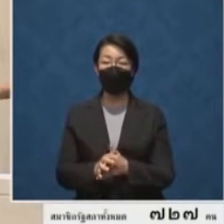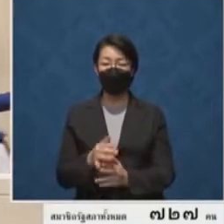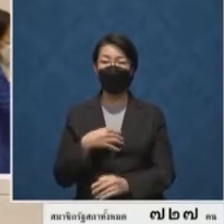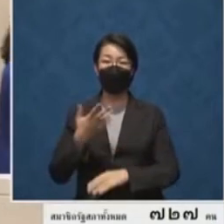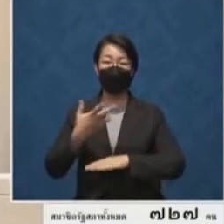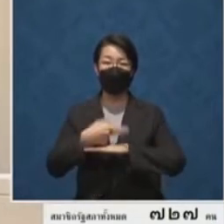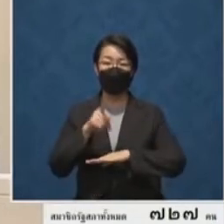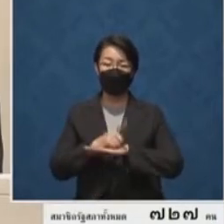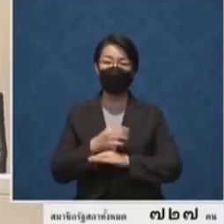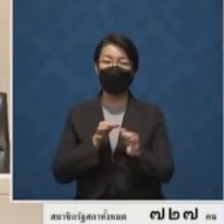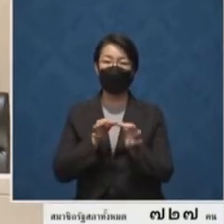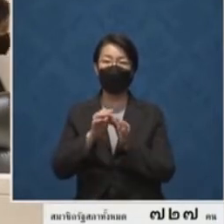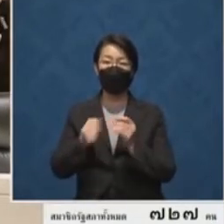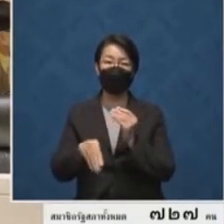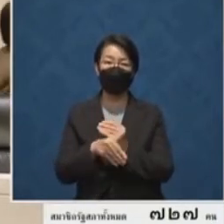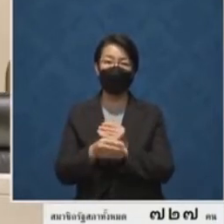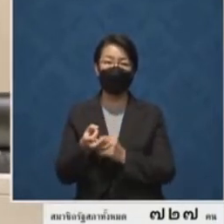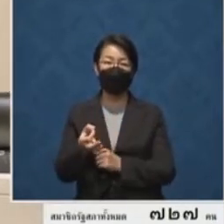ครบแล้วพร้อมไหมครับ